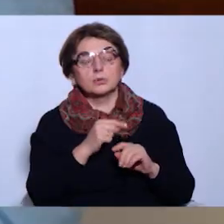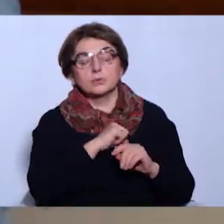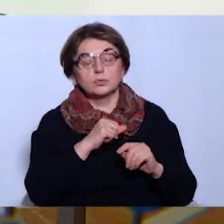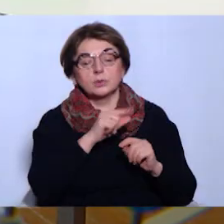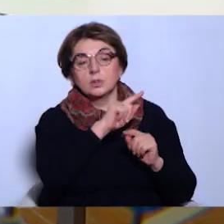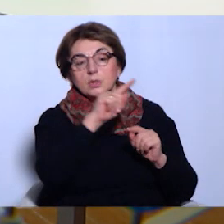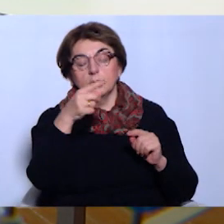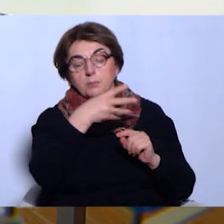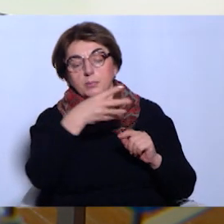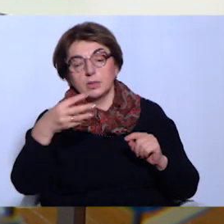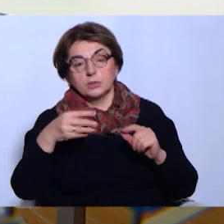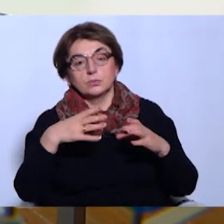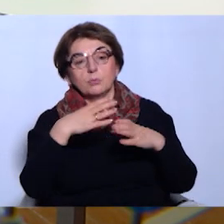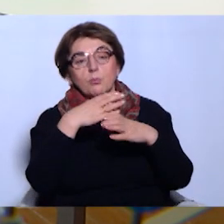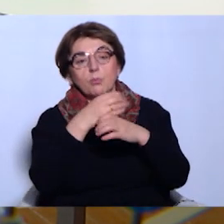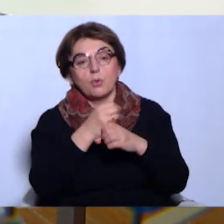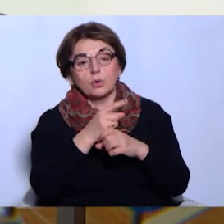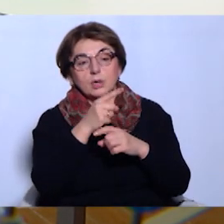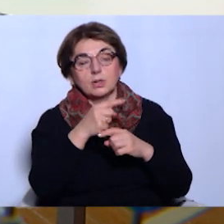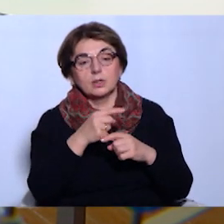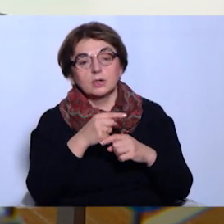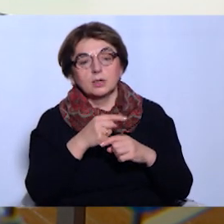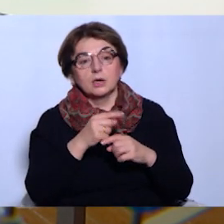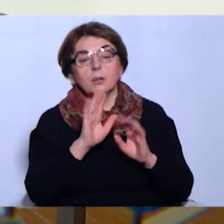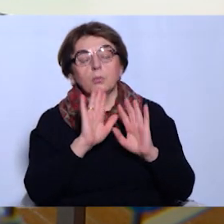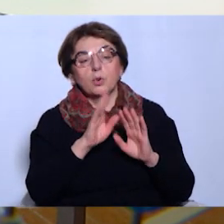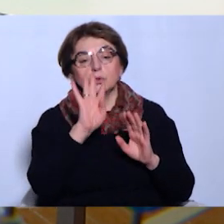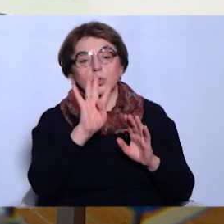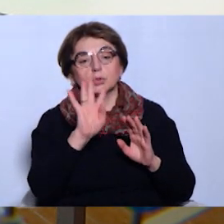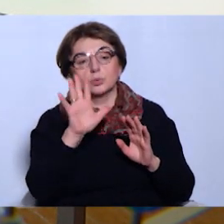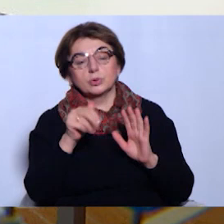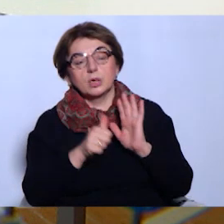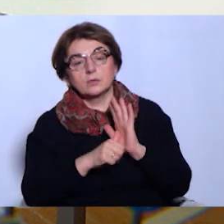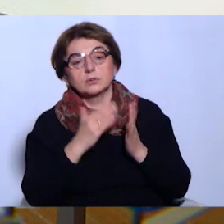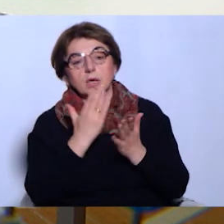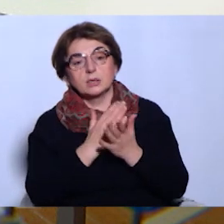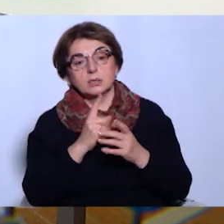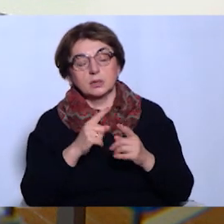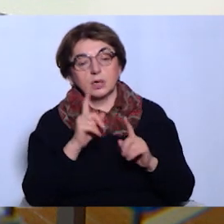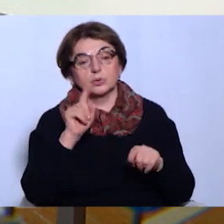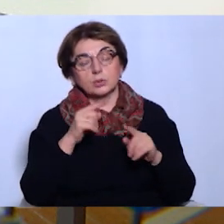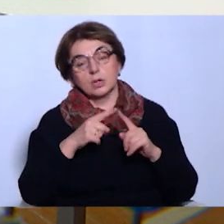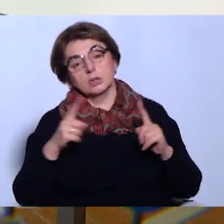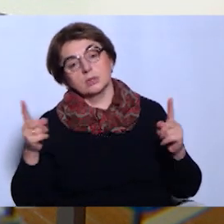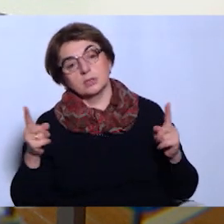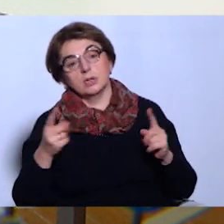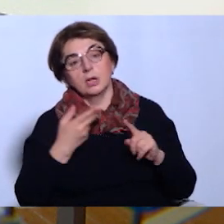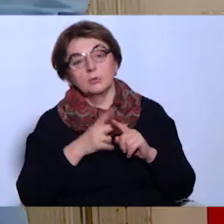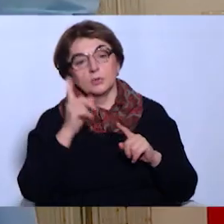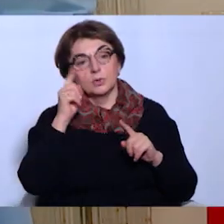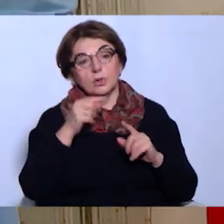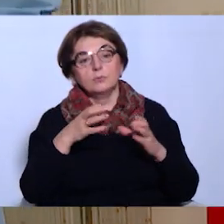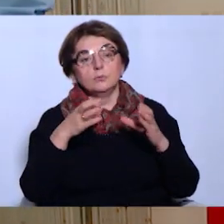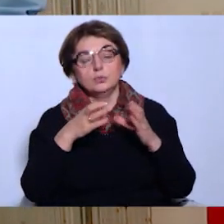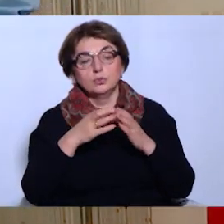ვინაიდან პერიოდულობის ცხრილი არის მოკლე ვარიანტი, სადაც ზოგჯერ მხოლოდ ეს 4 5 6 ციფრები აწერიათ, არის გრძელი ვარიანტიც.